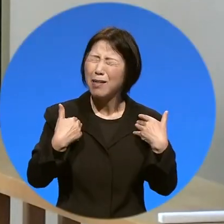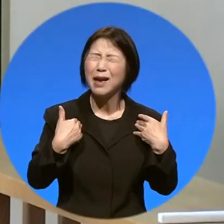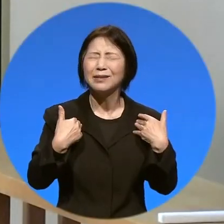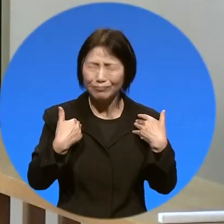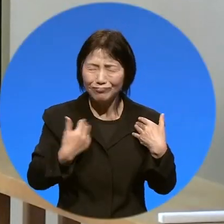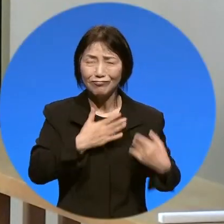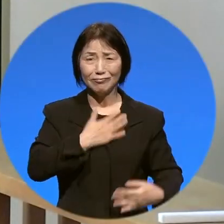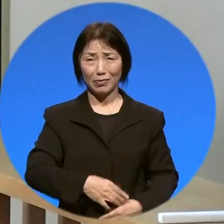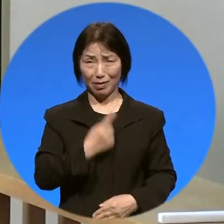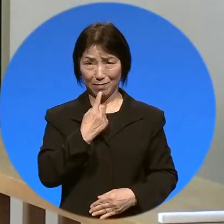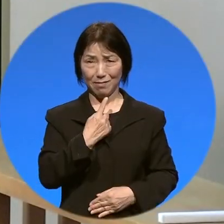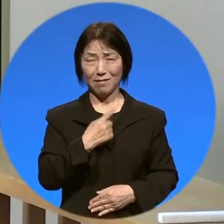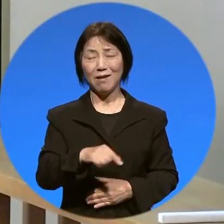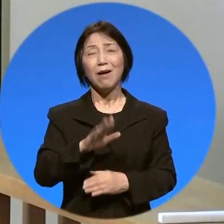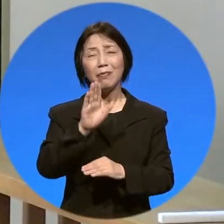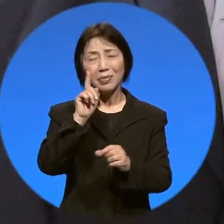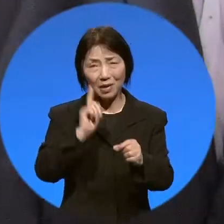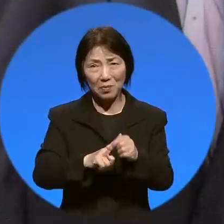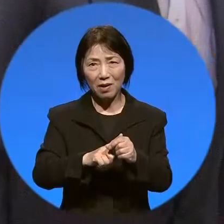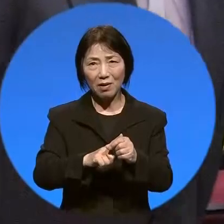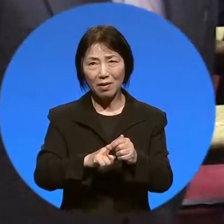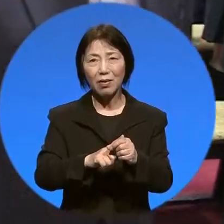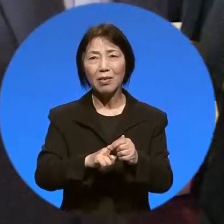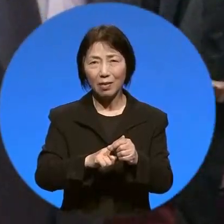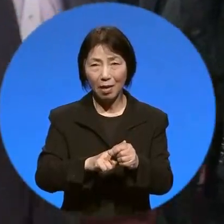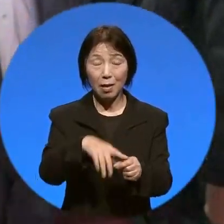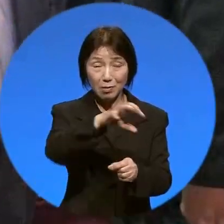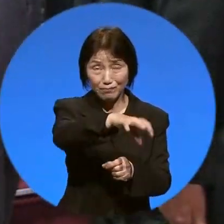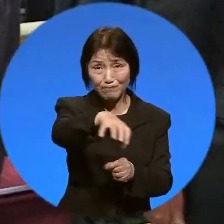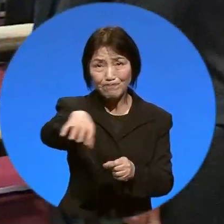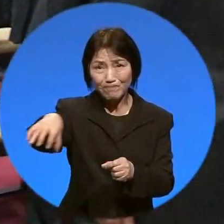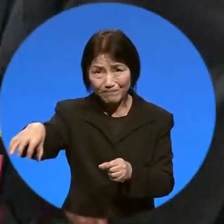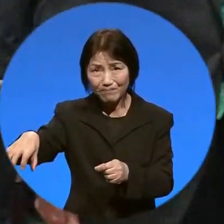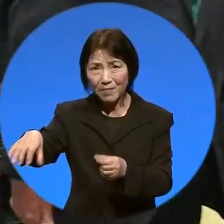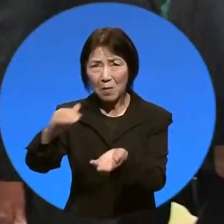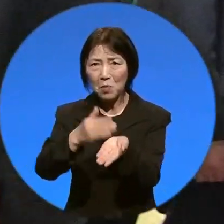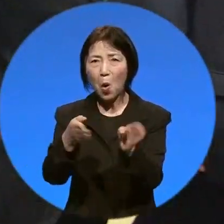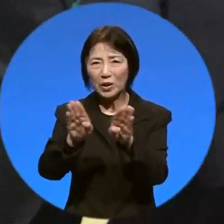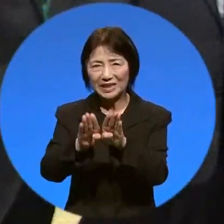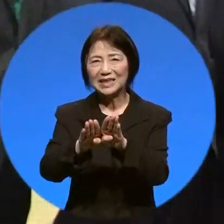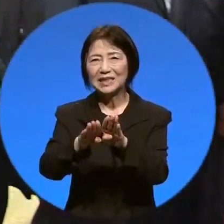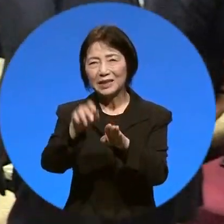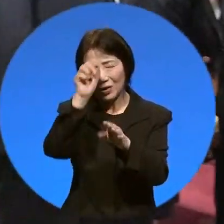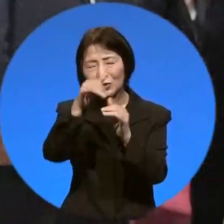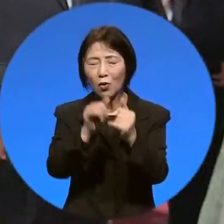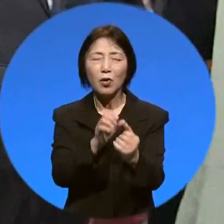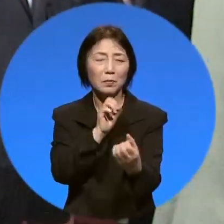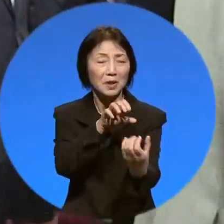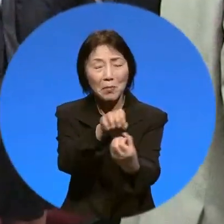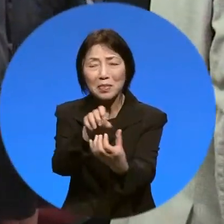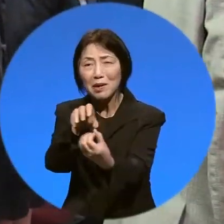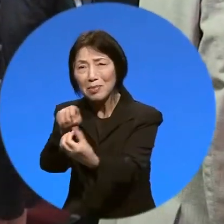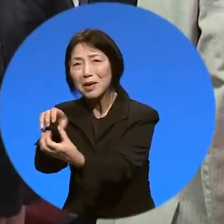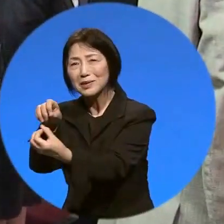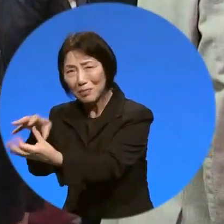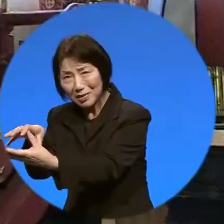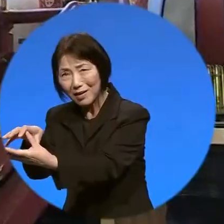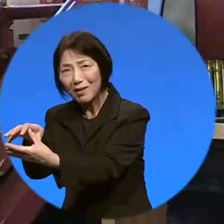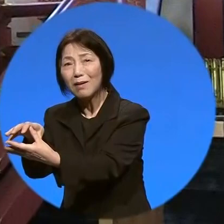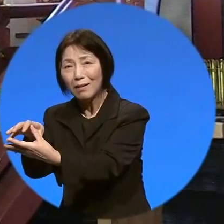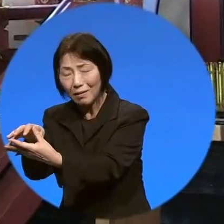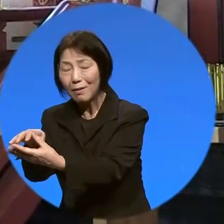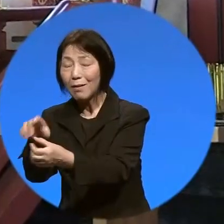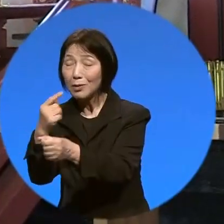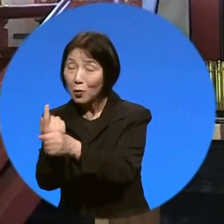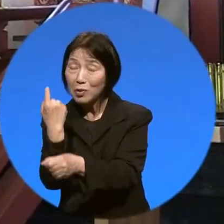のがあって、でそれでいろんな方に各院でも患者さんに直接いろいろ語りかけて、そしたら去